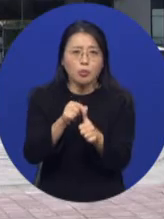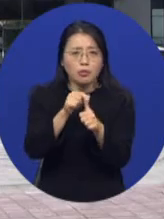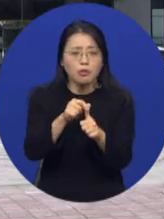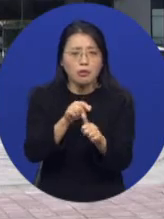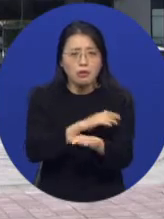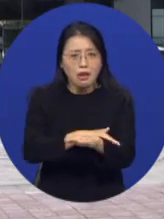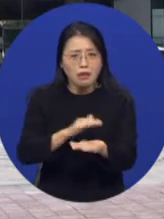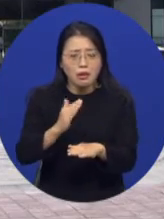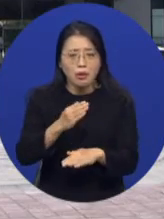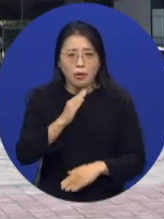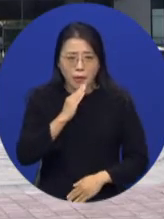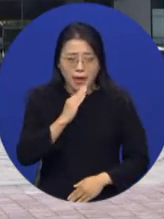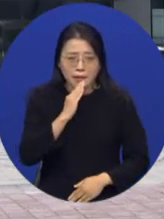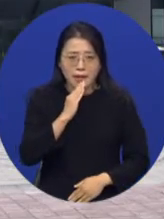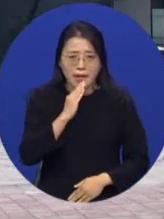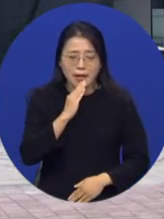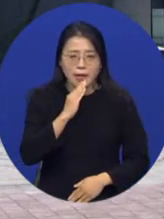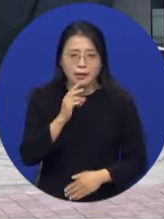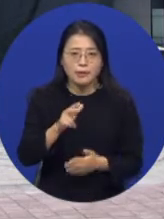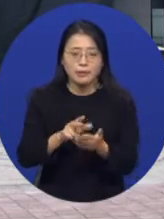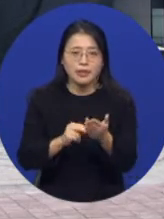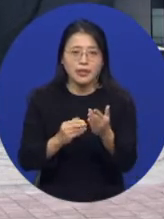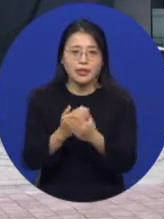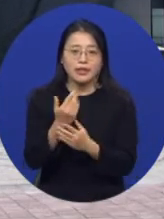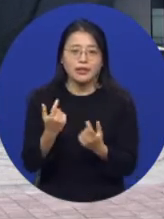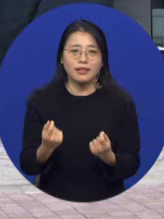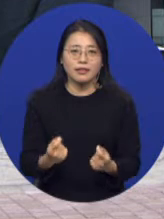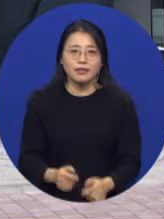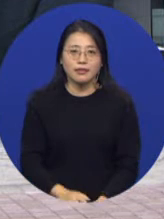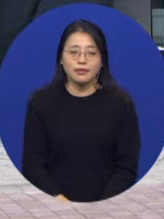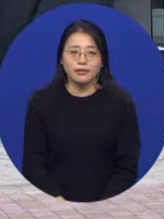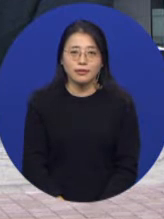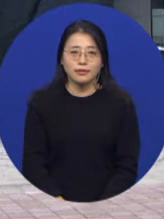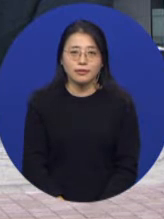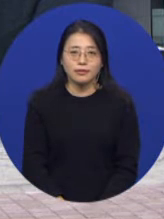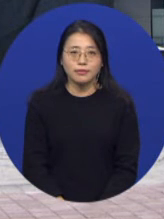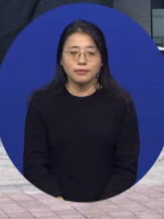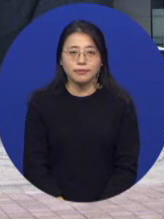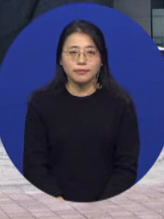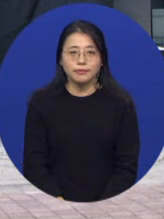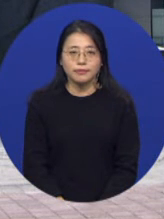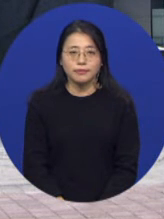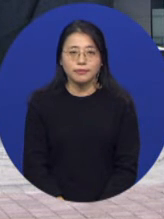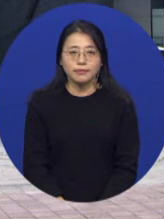논란은 더 커질 것으로 보입니다. MBC 뉴스 김찬연입니다.